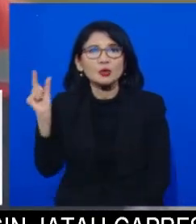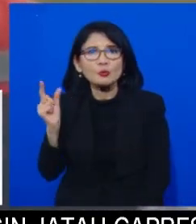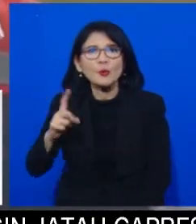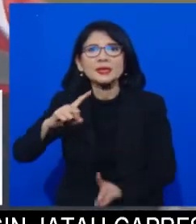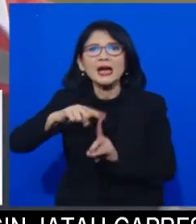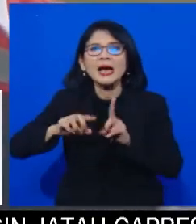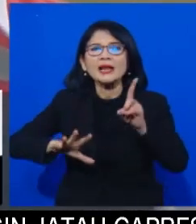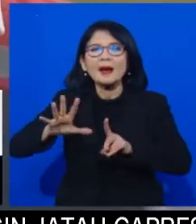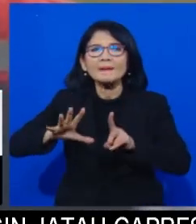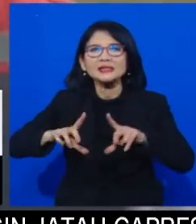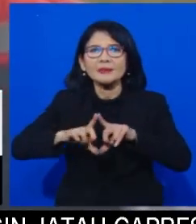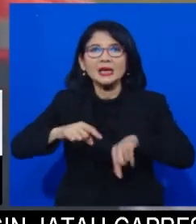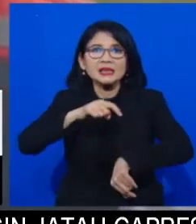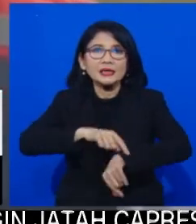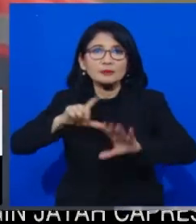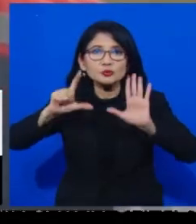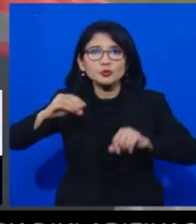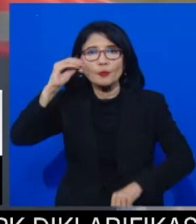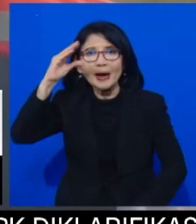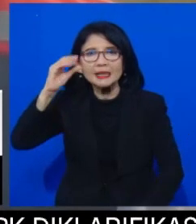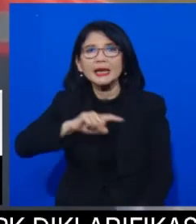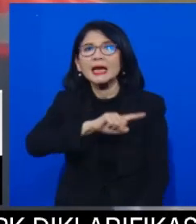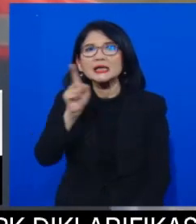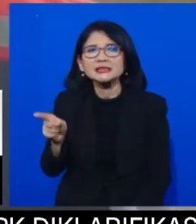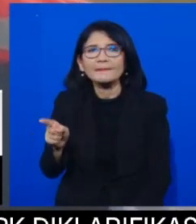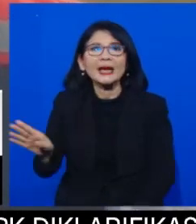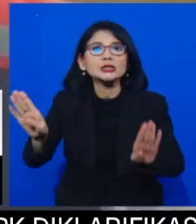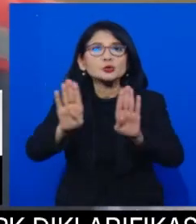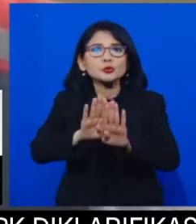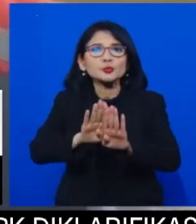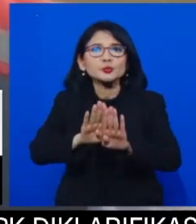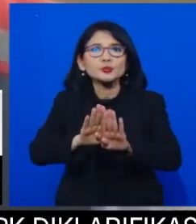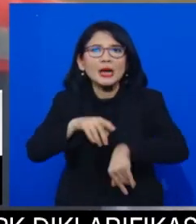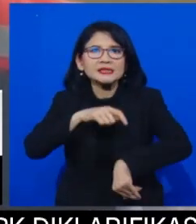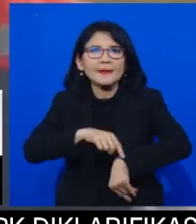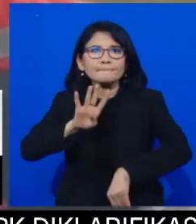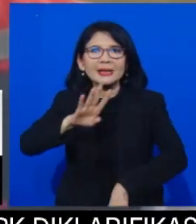jam 7 pagi sampai jam ditutup jam 16.00